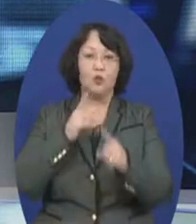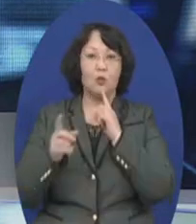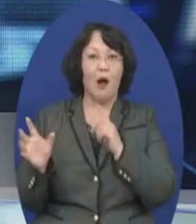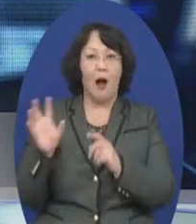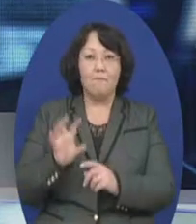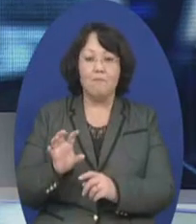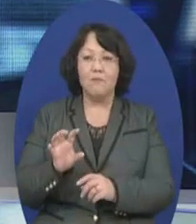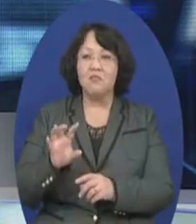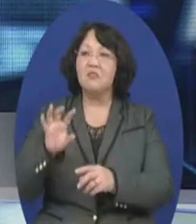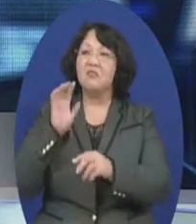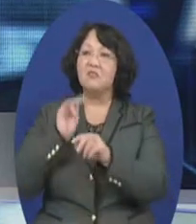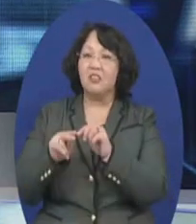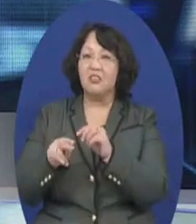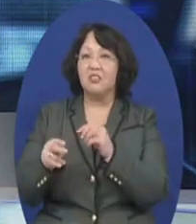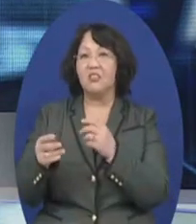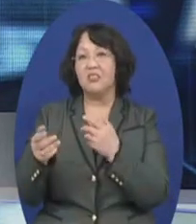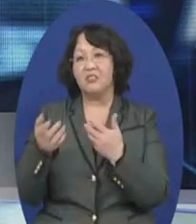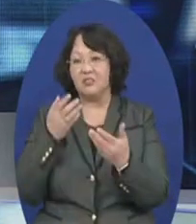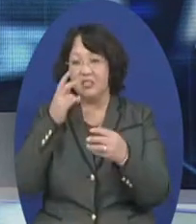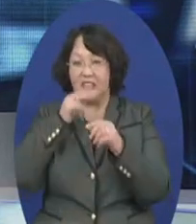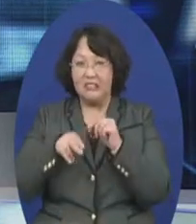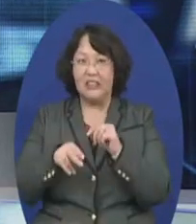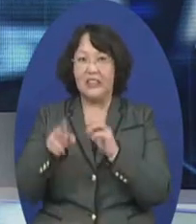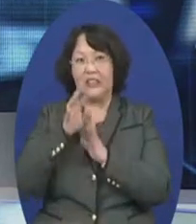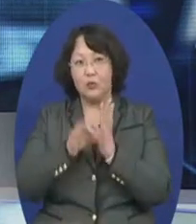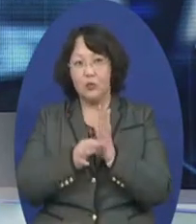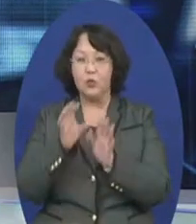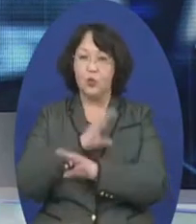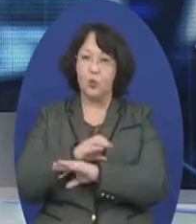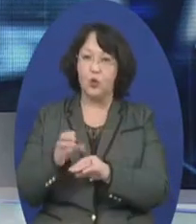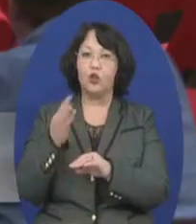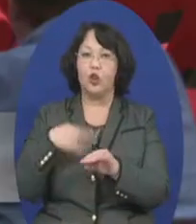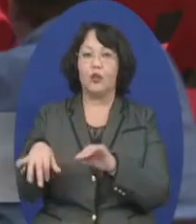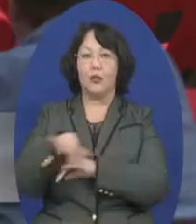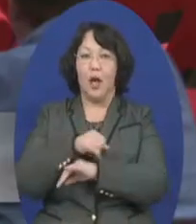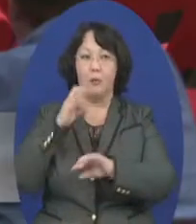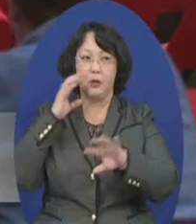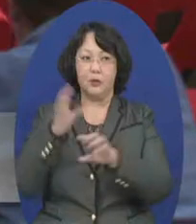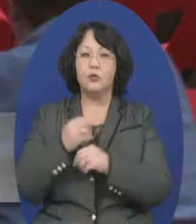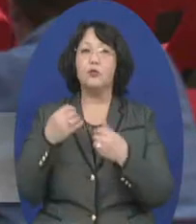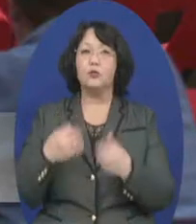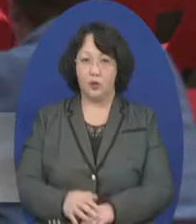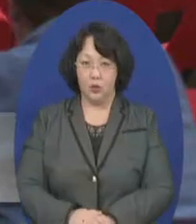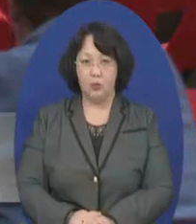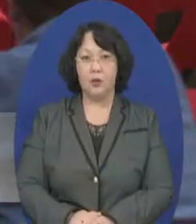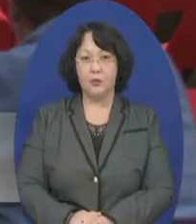хуулийн хэрэгжилтийг хянах хэлэлцүүлэх сургалтыг Дорнод аймагт зохион байгууллаа.